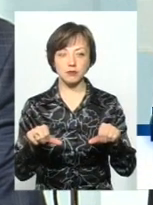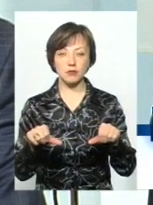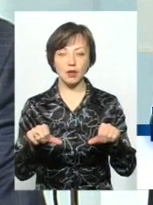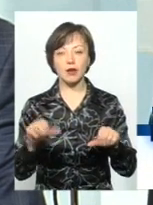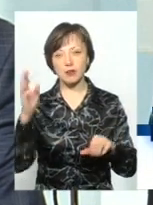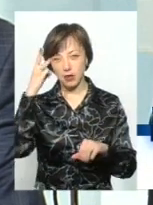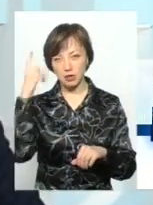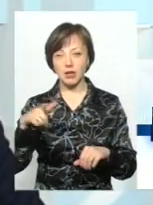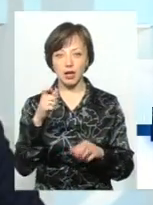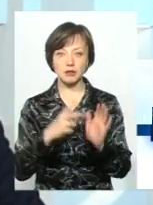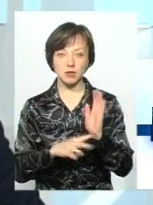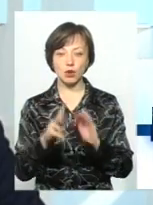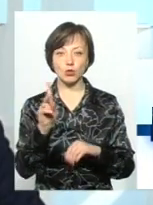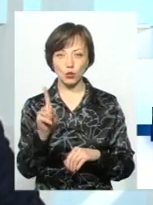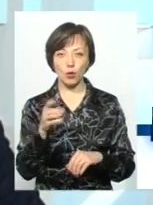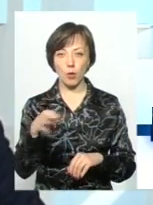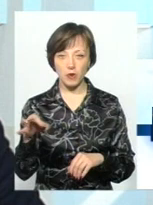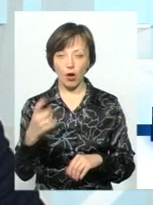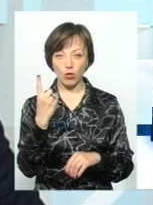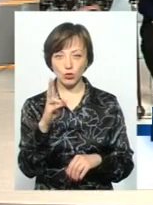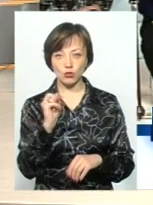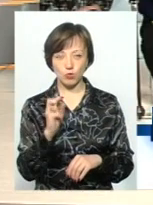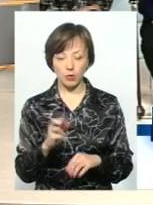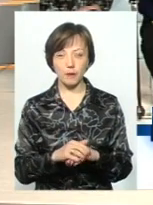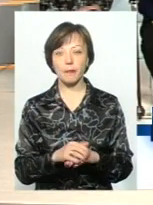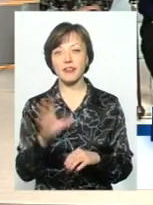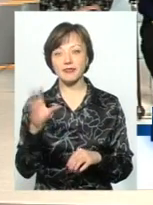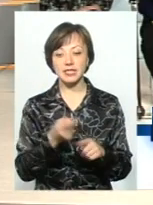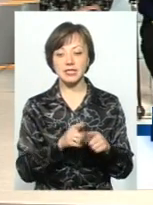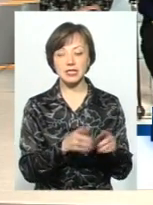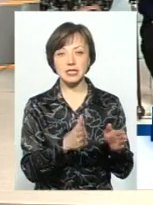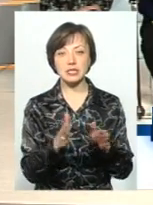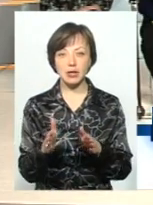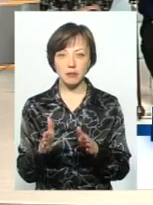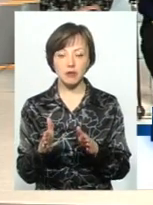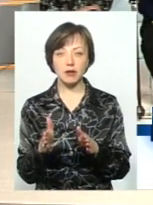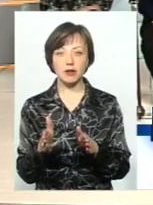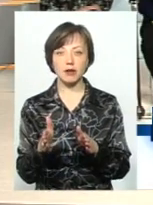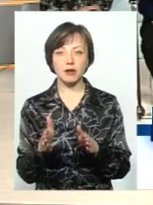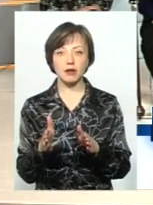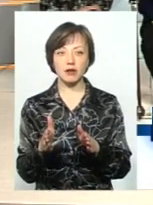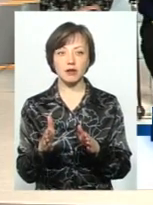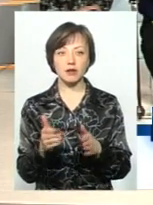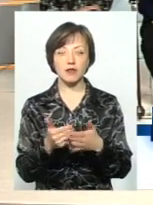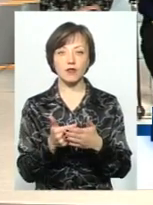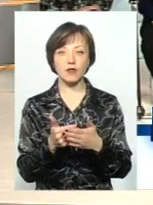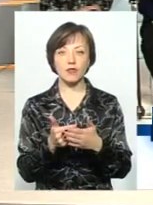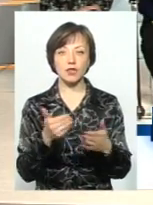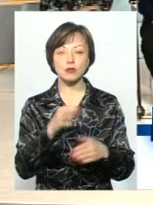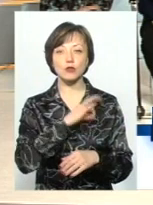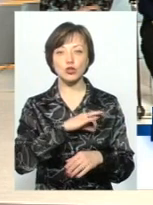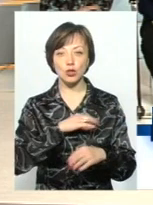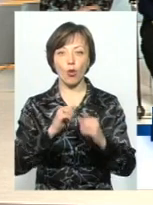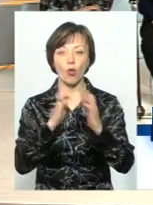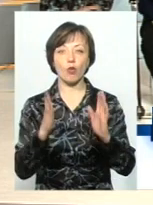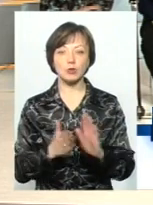експлуатації. Так, ну, це отримує 71 копійку за один кубічний метр. Так, але вся ця система проходить, як ми говорили раніше, від спожитого обсягу